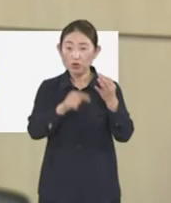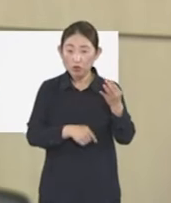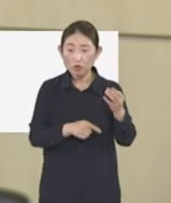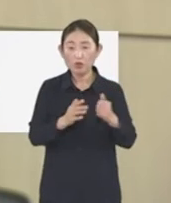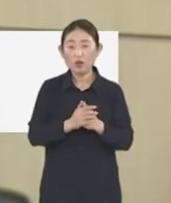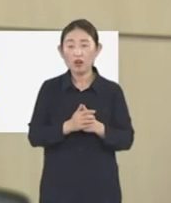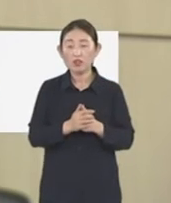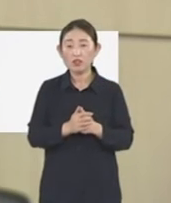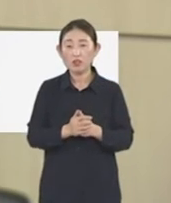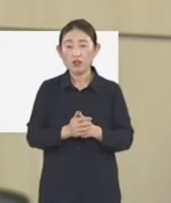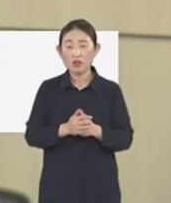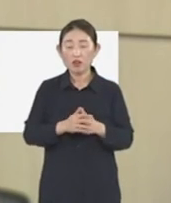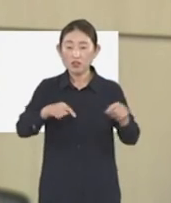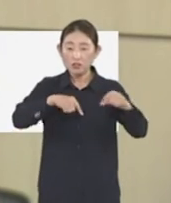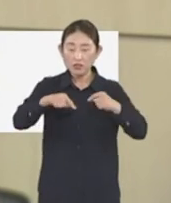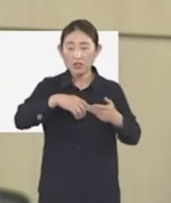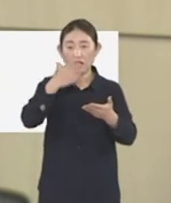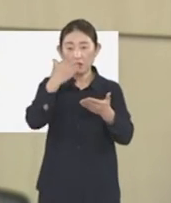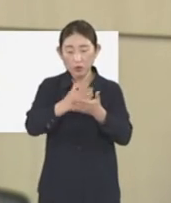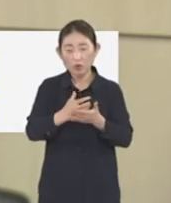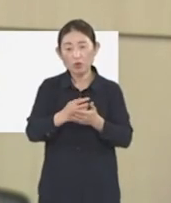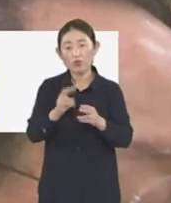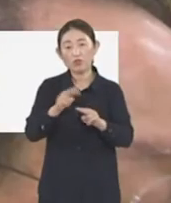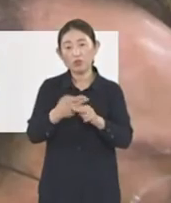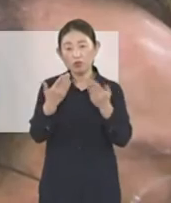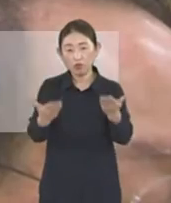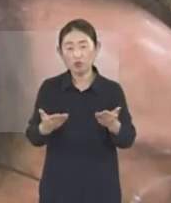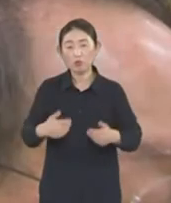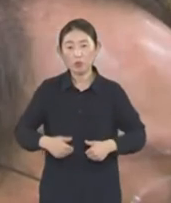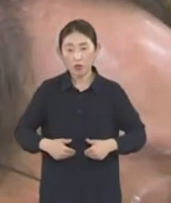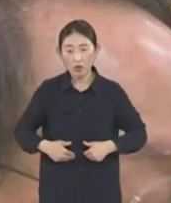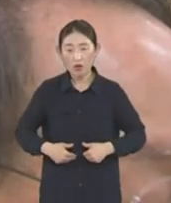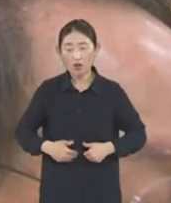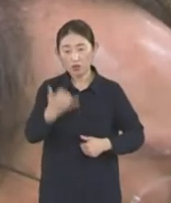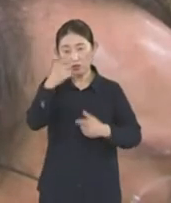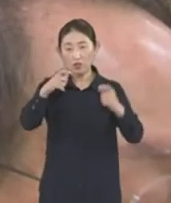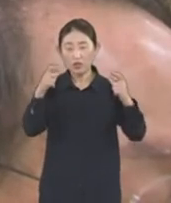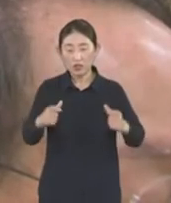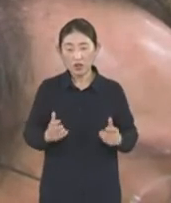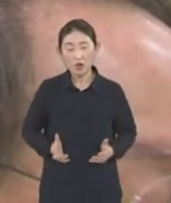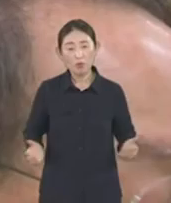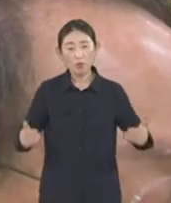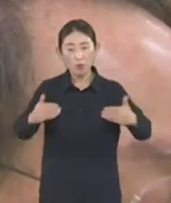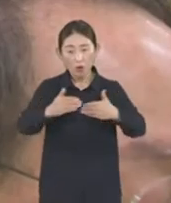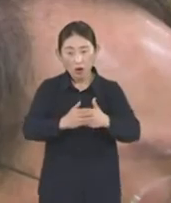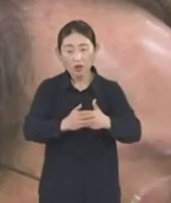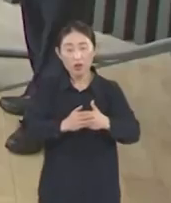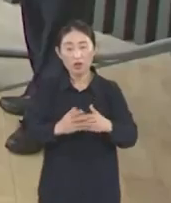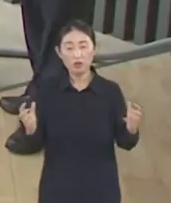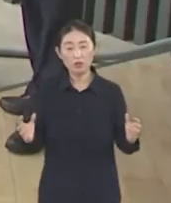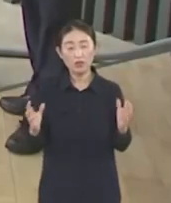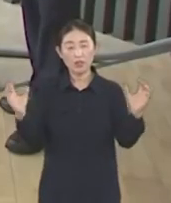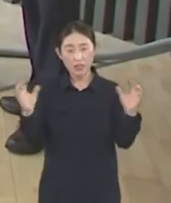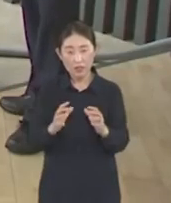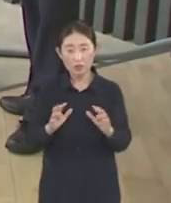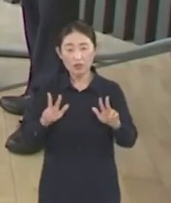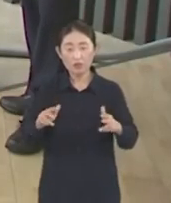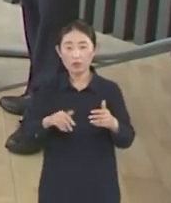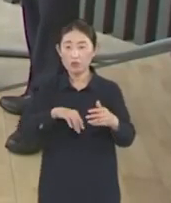정치는 감동을 선사할 수 있어야 한다며 충청이 가진 포용과 통합이 현 상황에서 더 중요해지고 있다고 밝혔습니다.